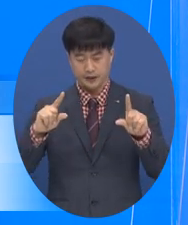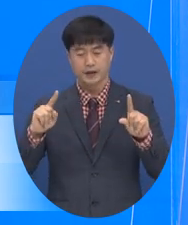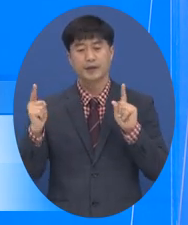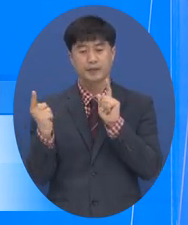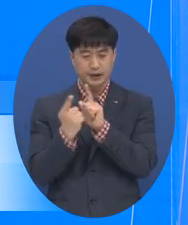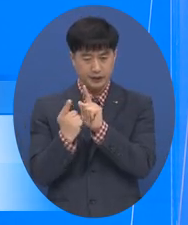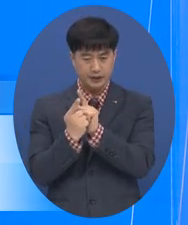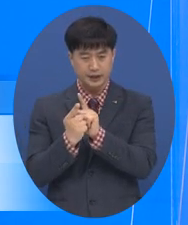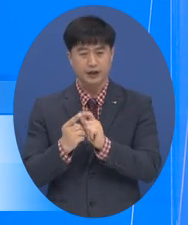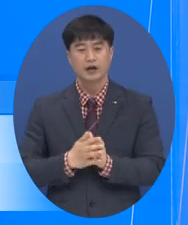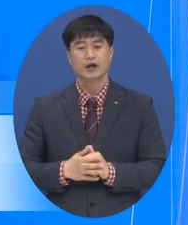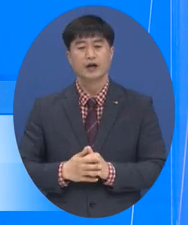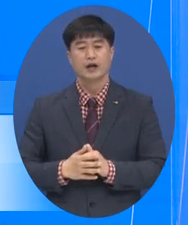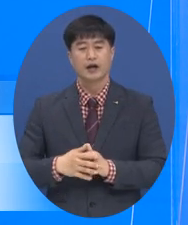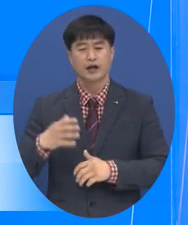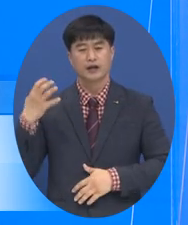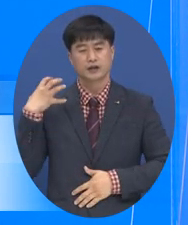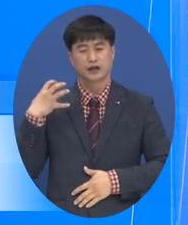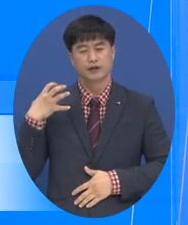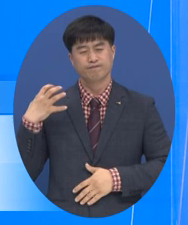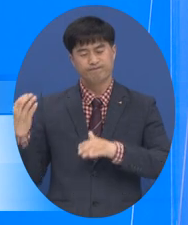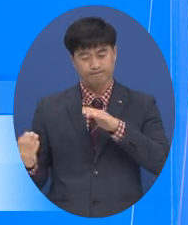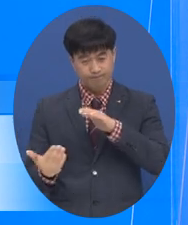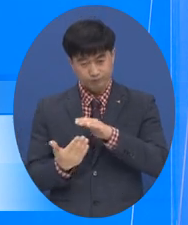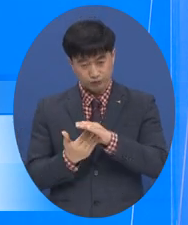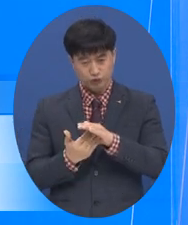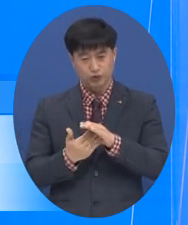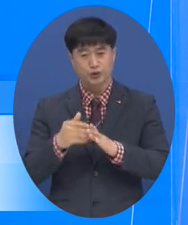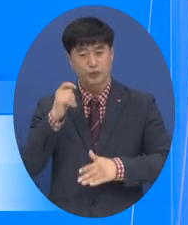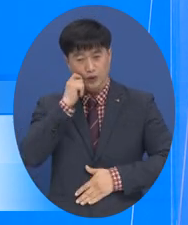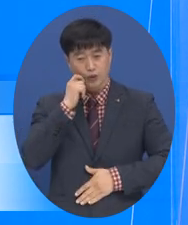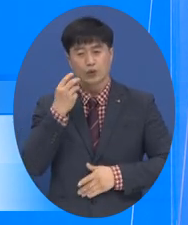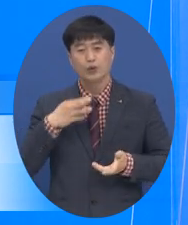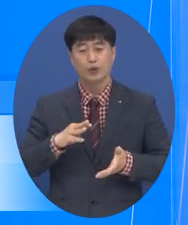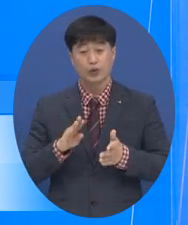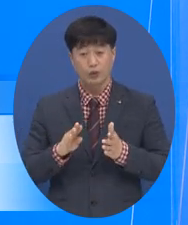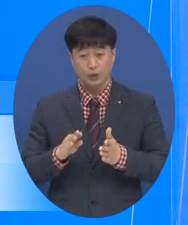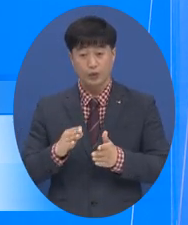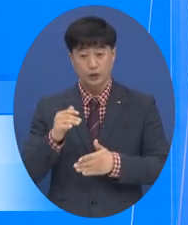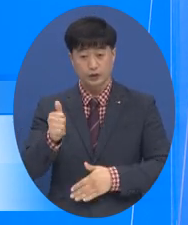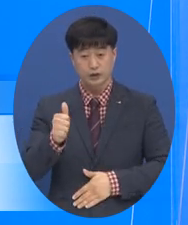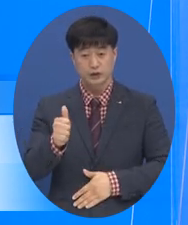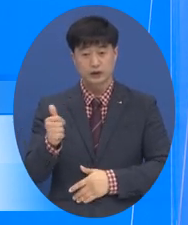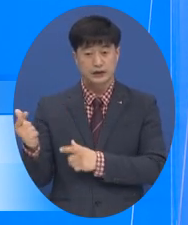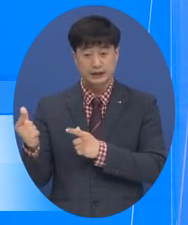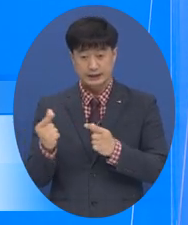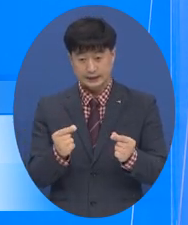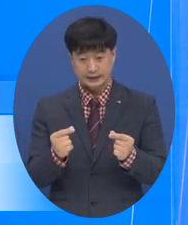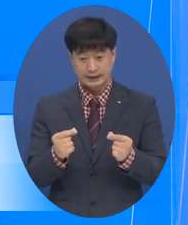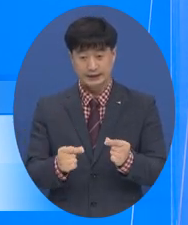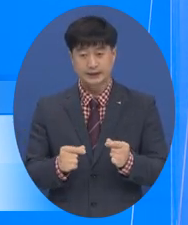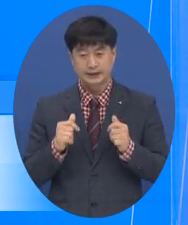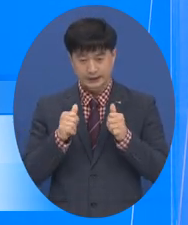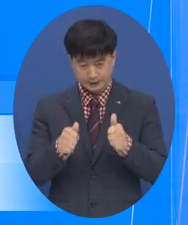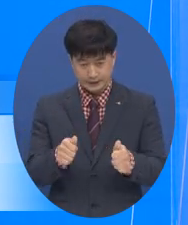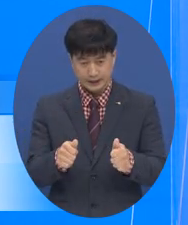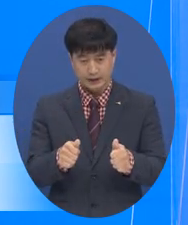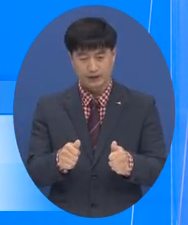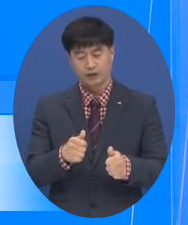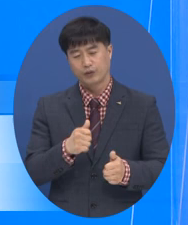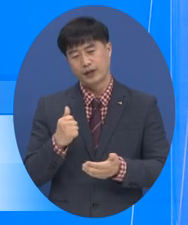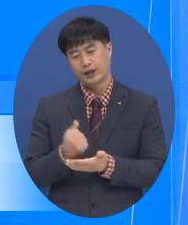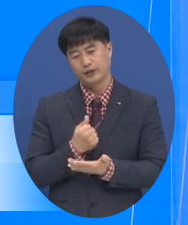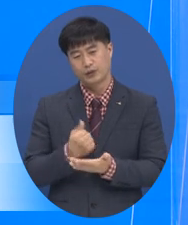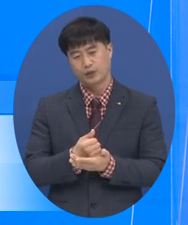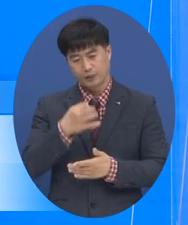1213일째 되는 날입니다. 주어진 임기를 다하지 못하고 도지사로서 이렇게 인사드리게 돼서